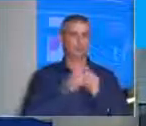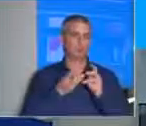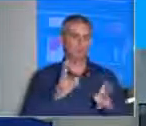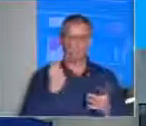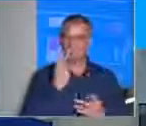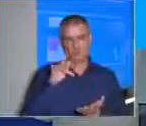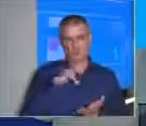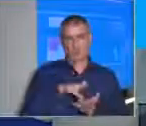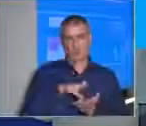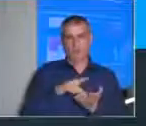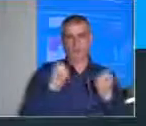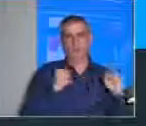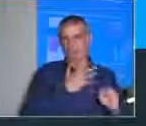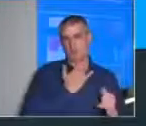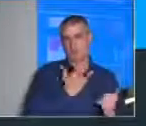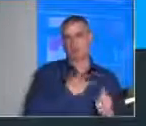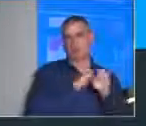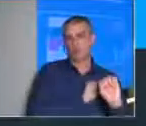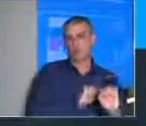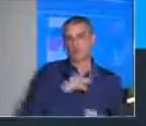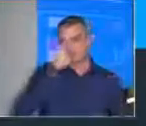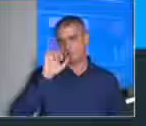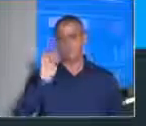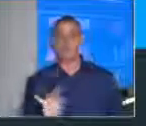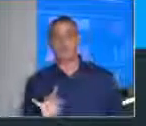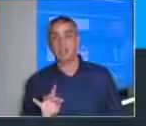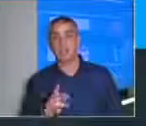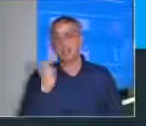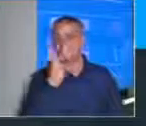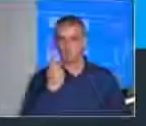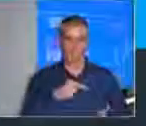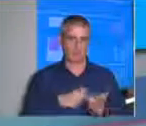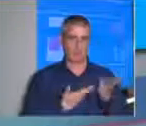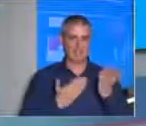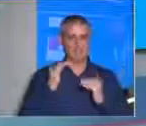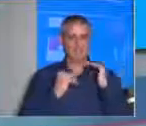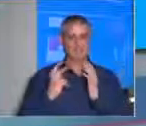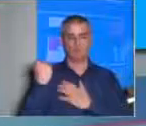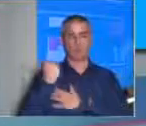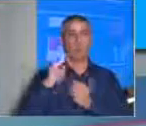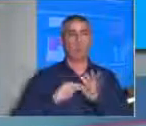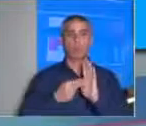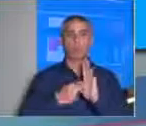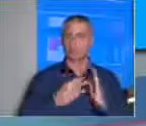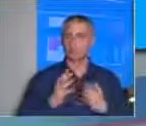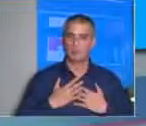שזה מפוזיציה, הדמוקרטים עכשיו תומכים, והרפובליקאים מתנגדים, כמובן בגלל יחסי הכוחות הפוליטיים.